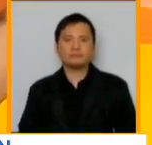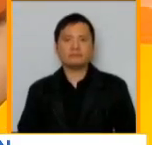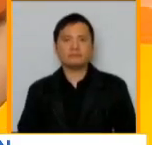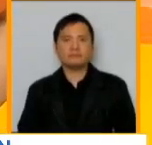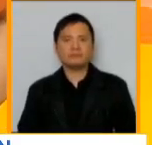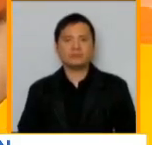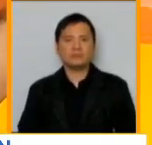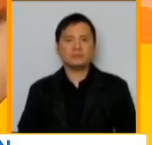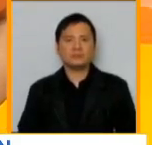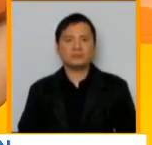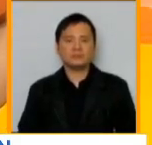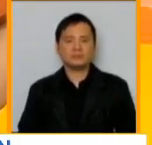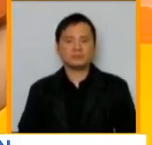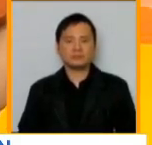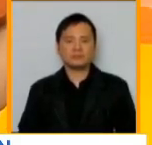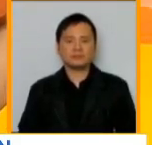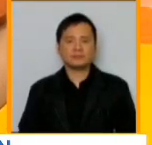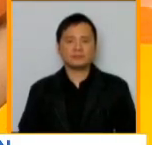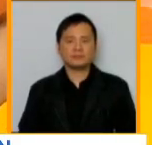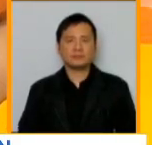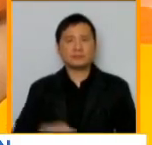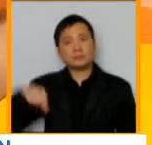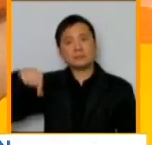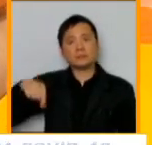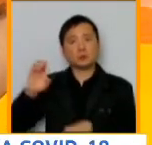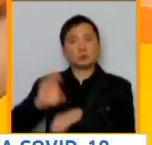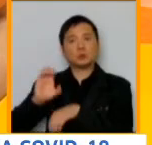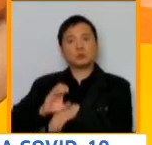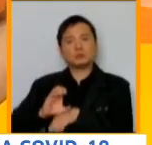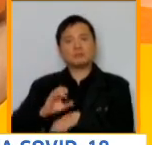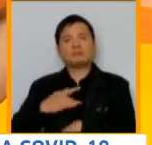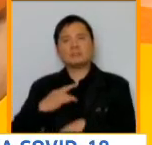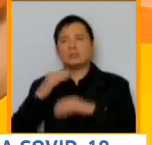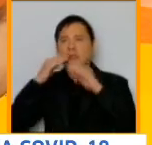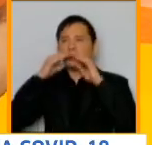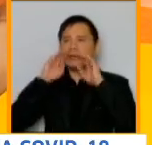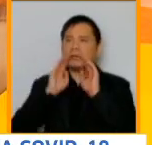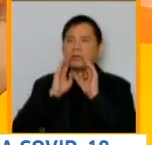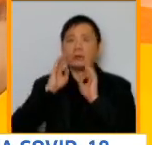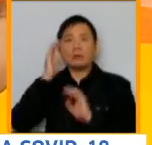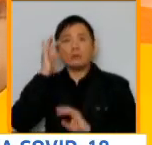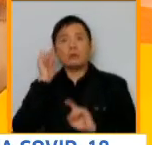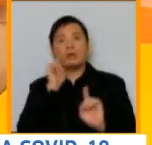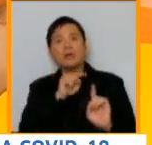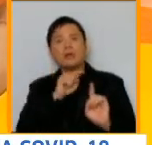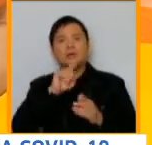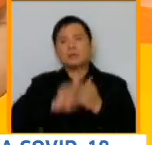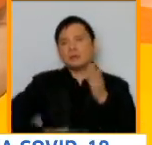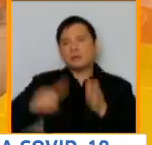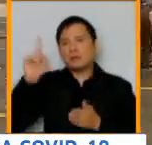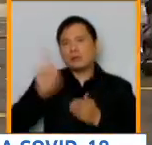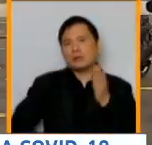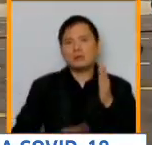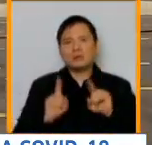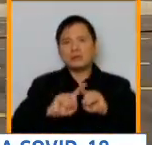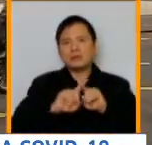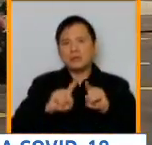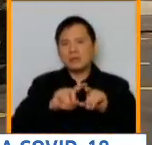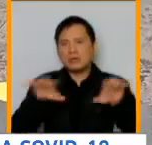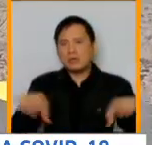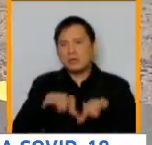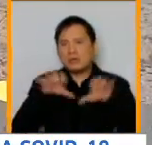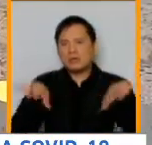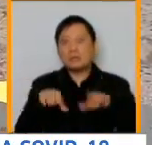Ikinalulungkot ng Quiapo Church ang pagsuspinde ng IATF sa mga aktibidad ng pista ng itim na Nazareno. Kasunod yan ng pagsipa ng kaso